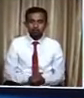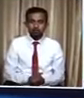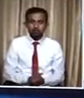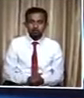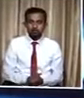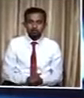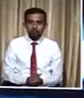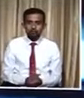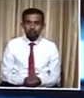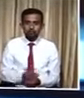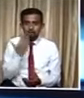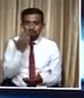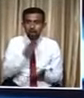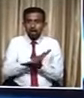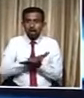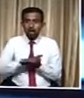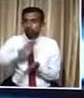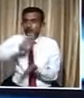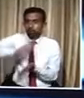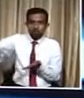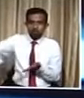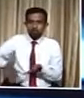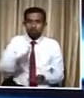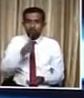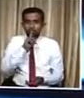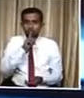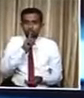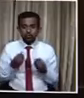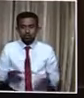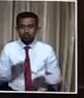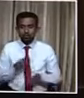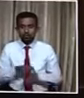வெதகத்துன்னு கருணாகல ஹென்சாட்டுக்கு ஐக்கிறான் வினாடி நிமிஷத்து அமைக்கிற கதா